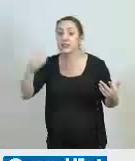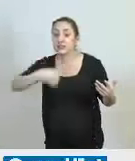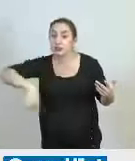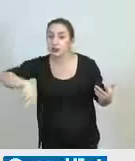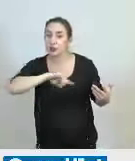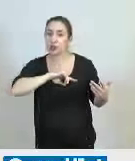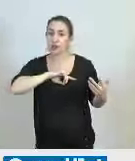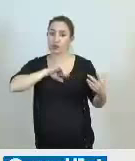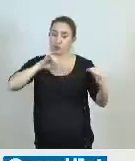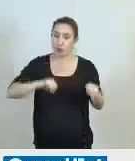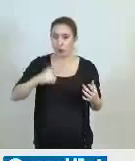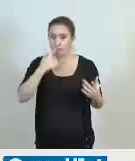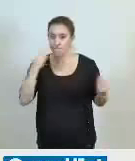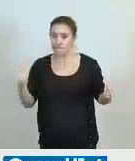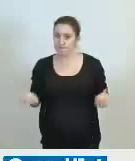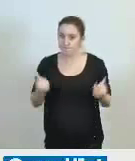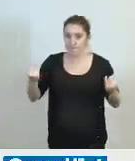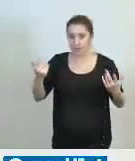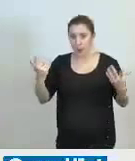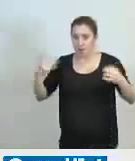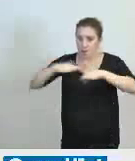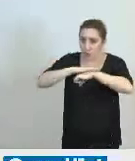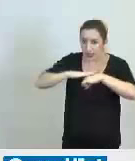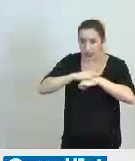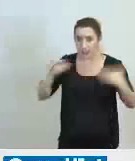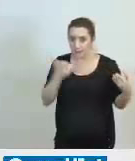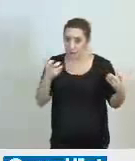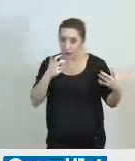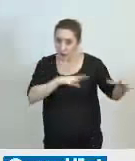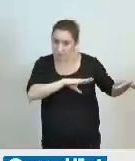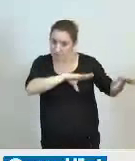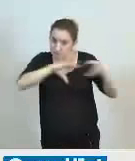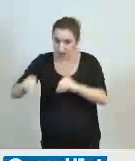transcrire cette volonté politique dans une réalité territoriale.